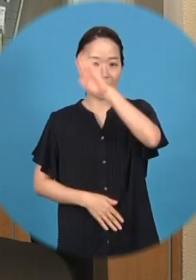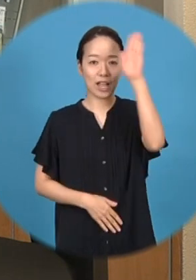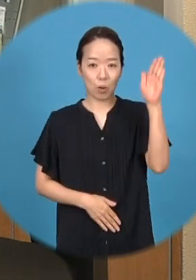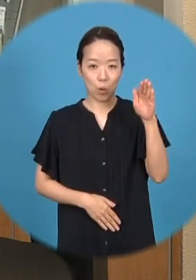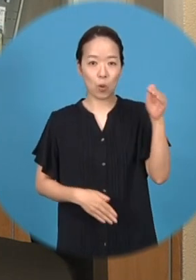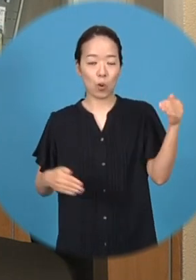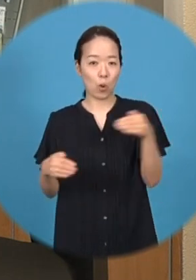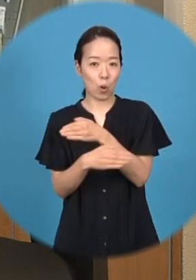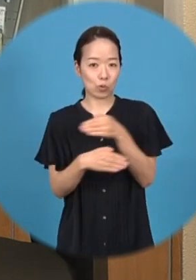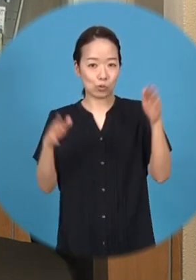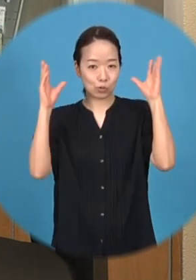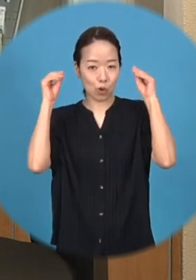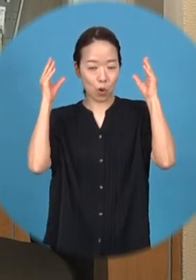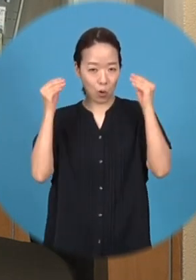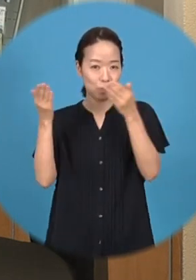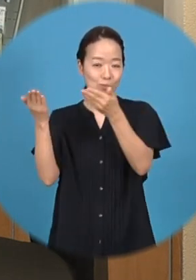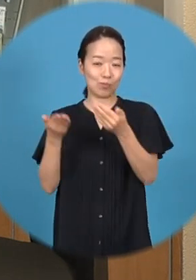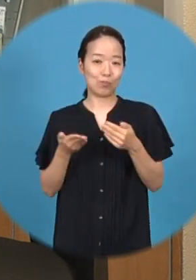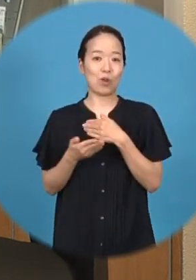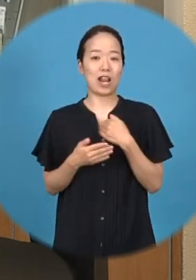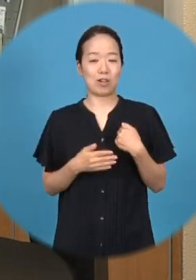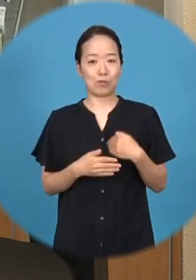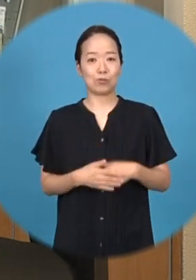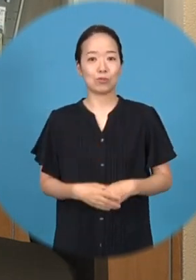交通情報なども提供しています。